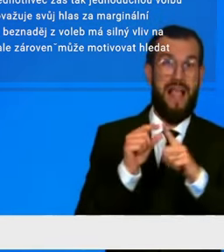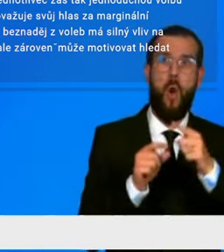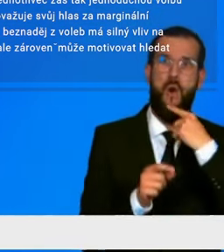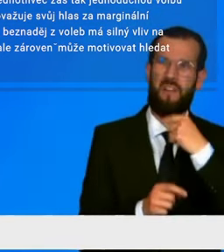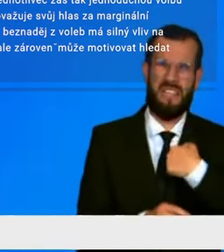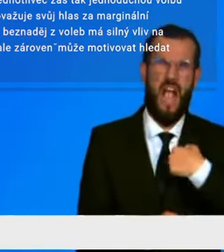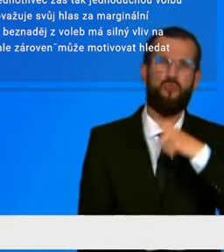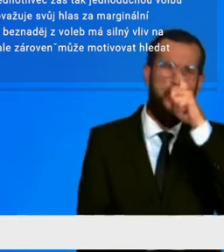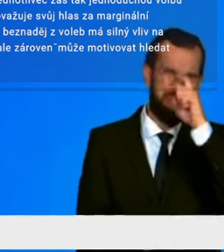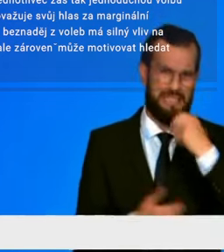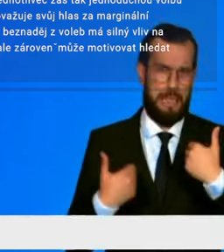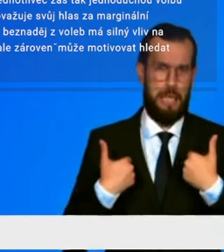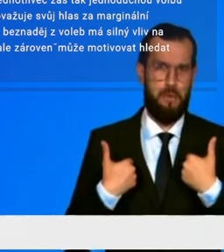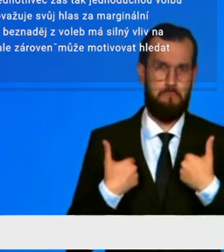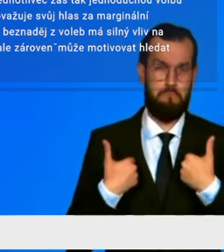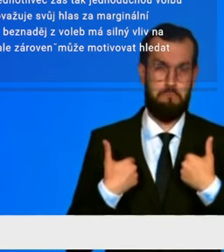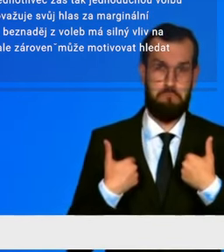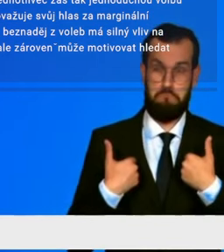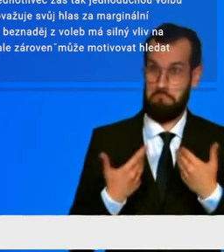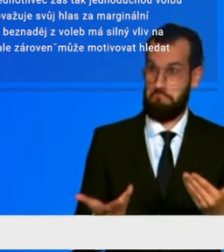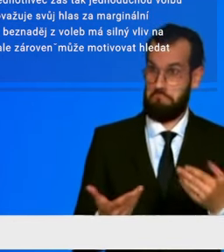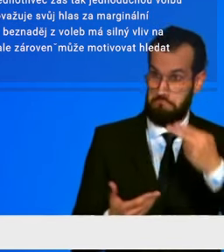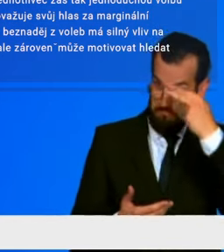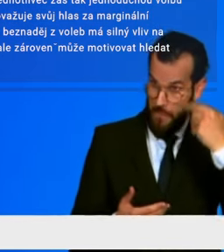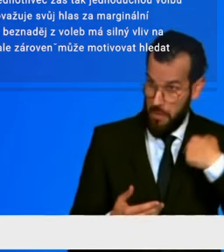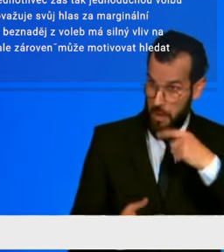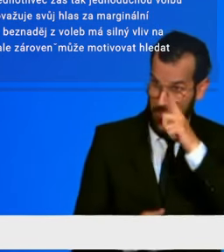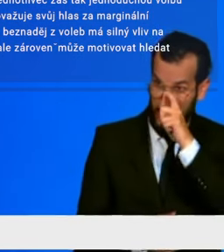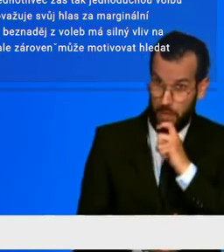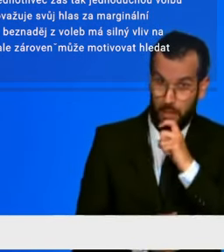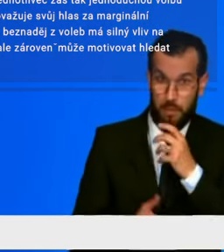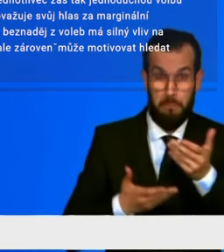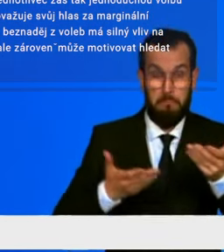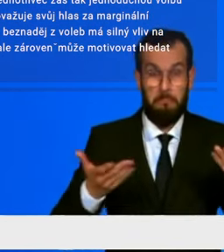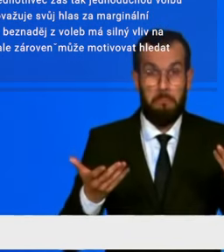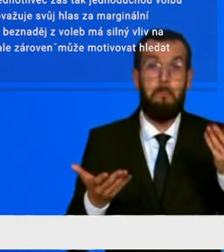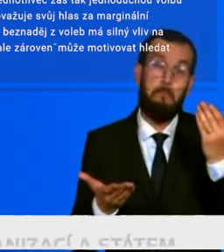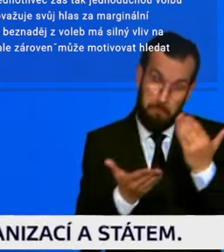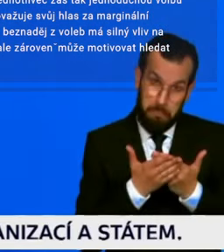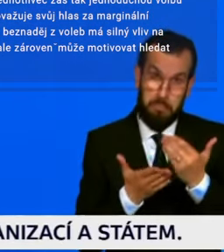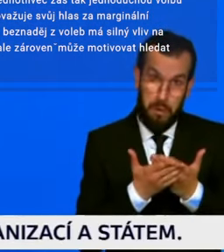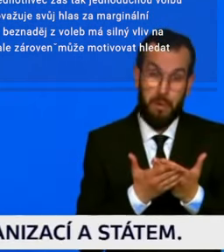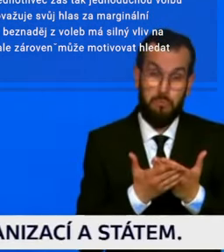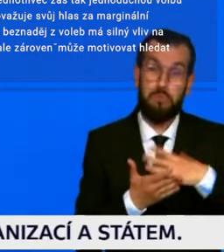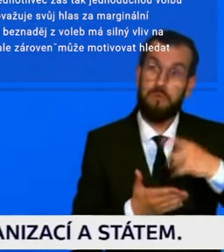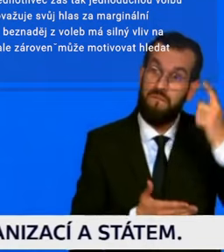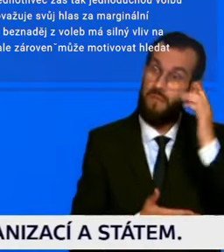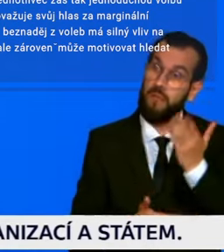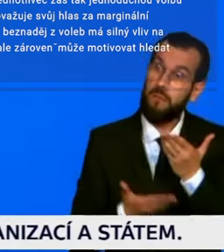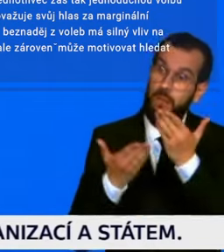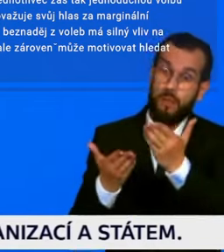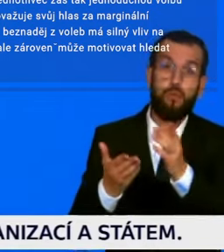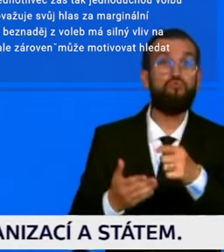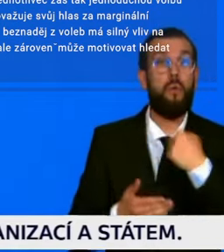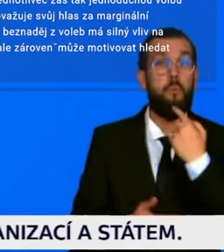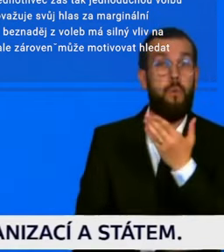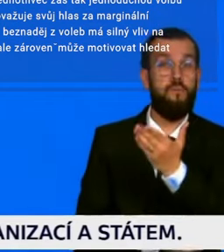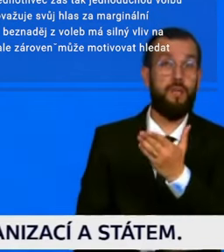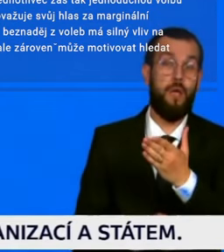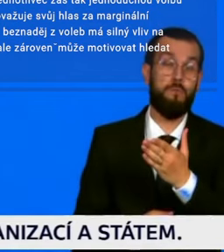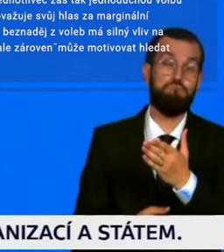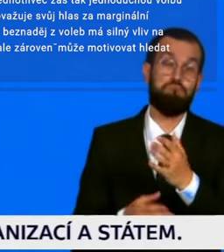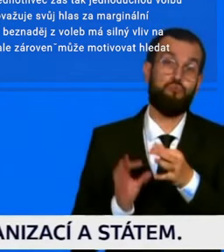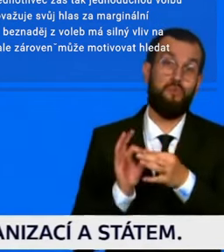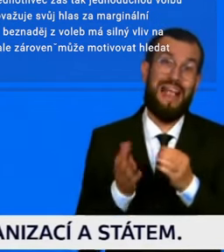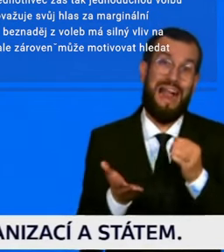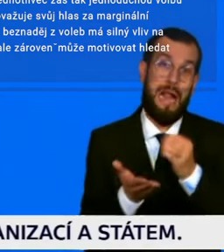za zlo tak ja som veľmi zvedavý eh Aký eh postoj k tomuto zaujme môj protikandidát pretože